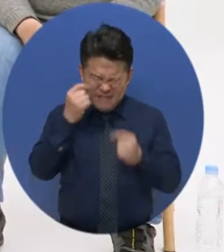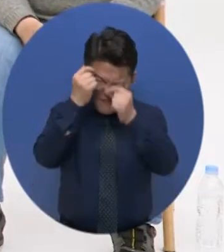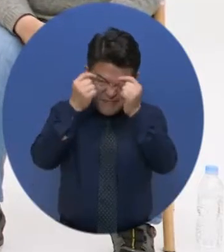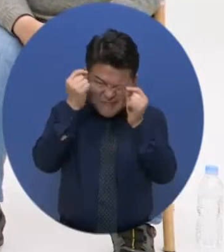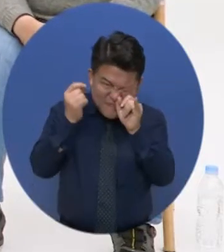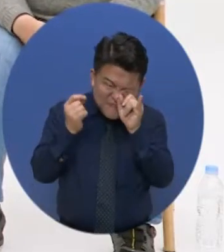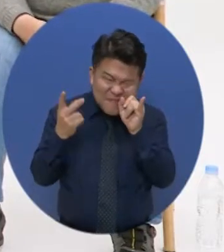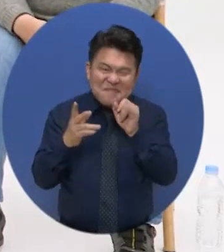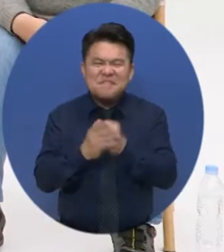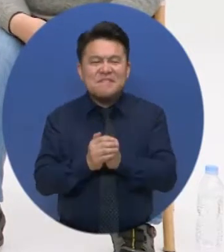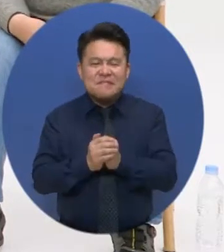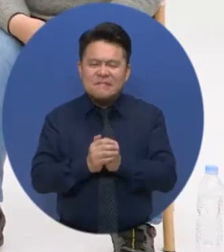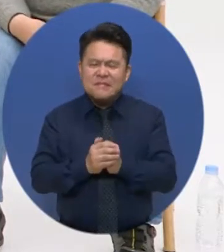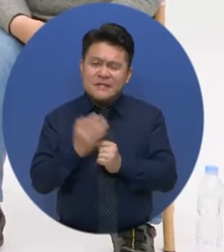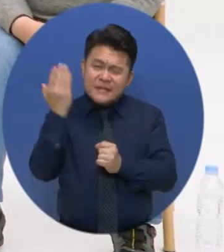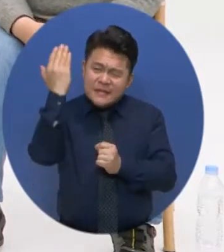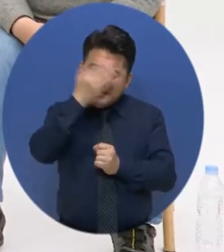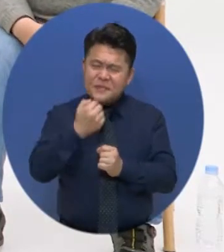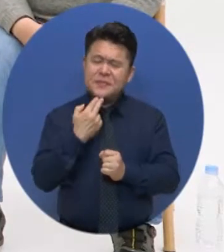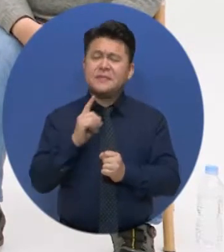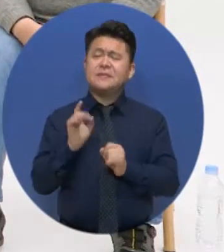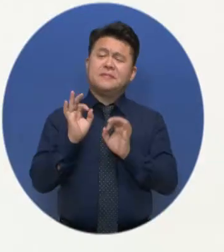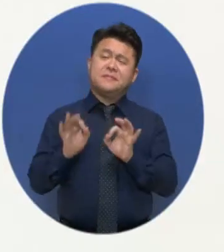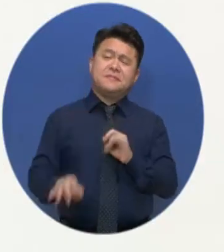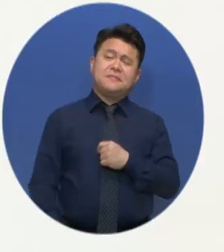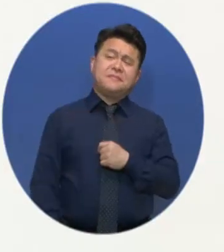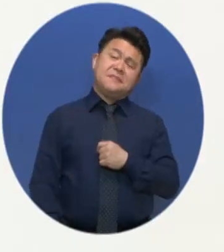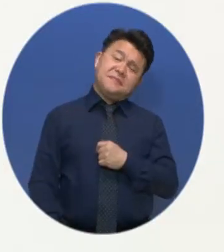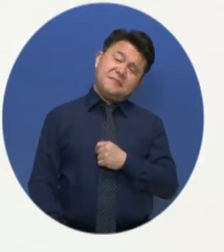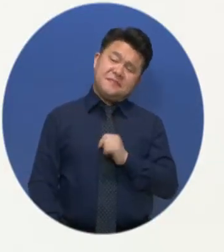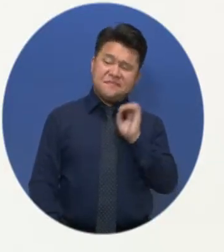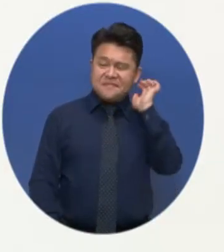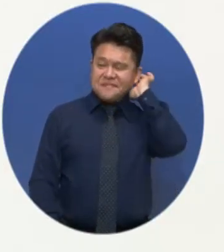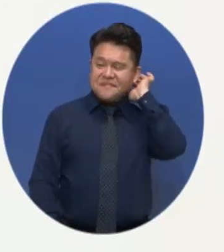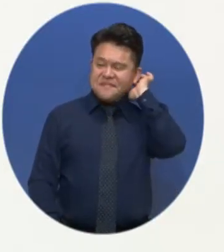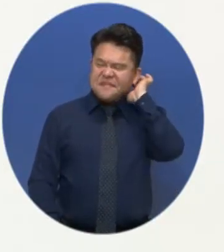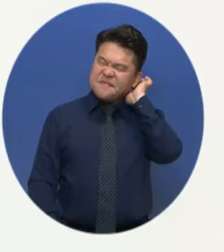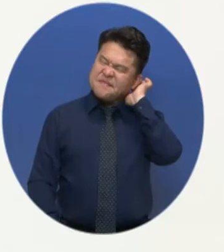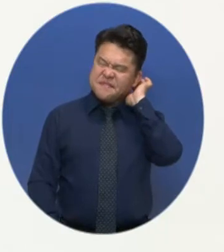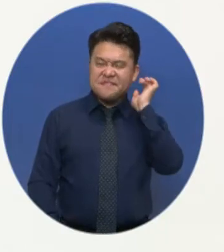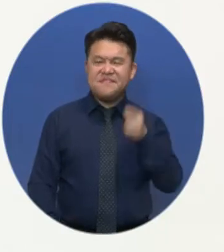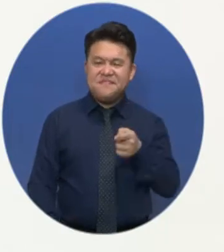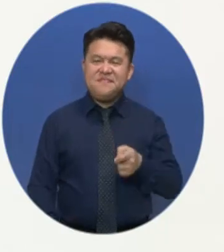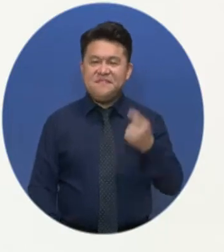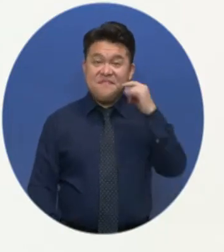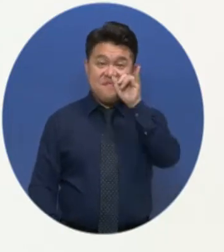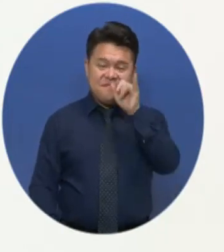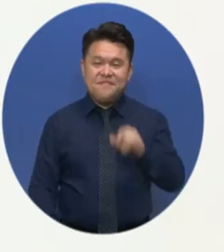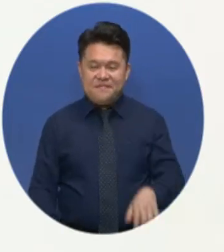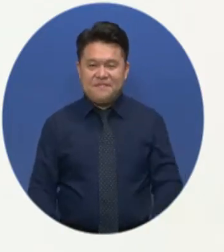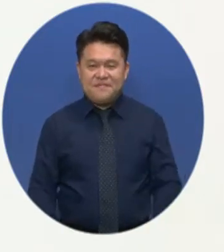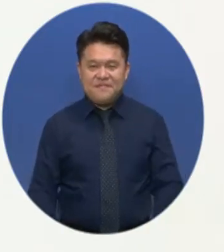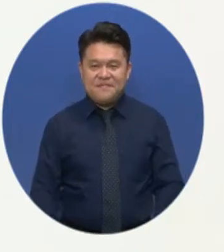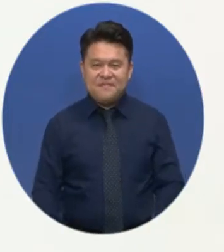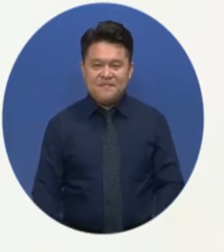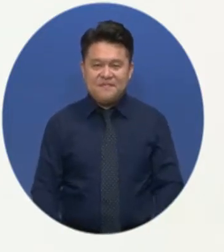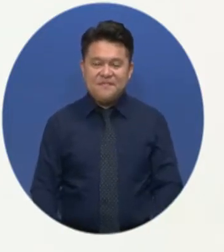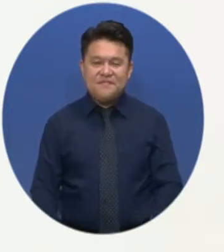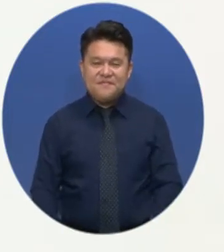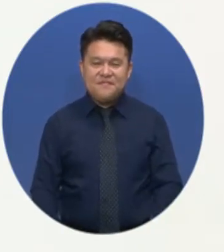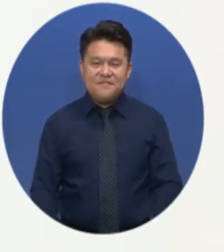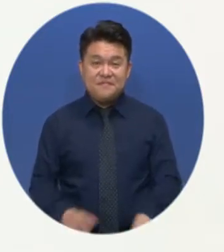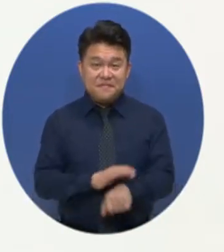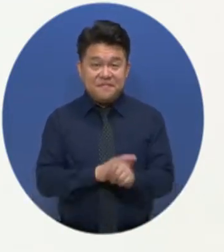듬성듬성 있거나 아니면 정리가 좀 잘 안 돼 있는 경우에는 약간 조금 오게티 같은 느낌이 네, 있어서 좀 네, 그런